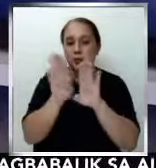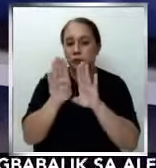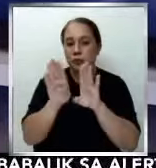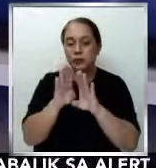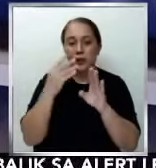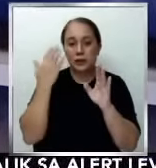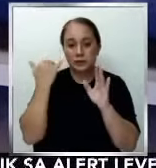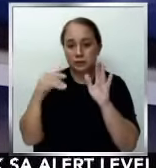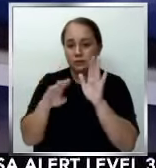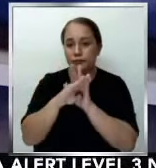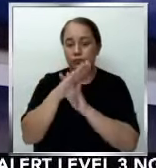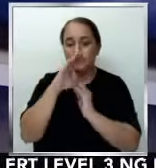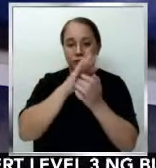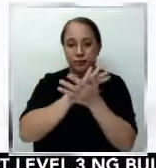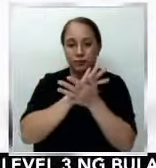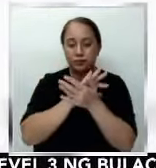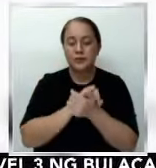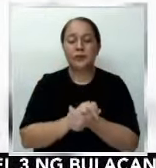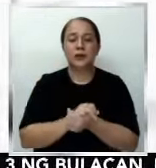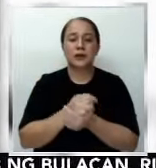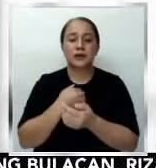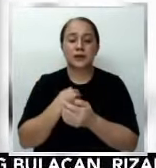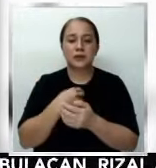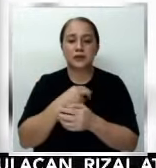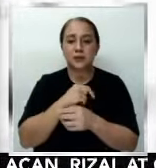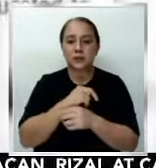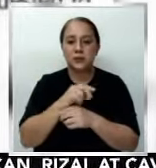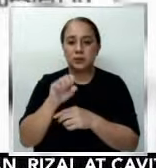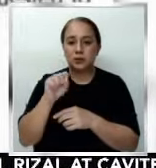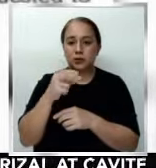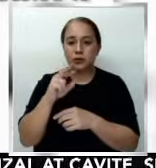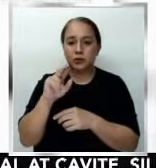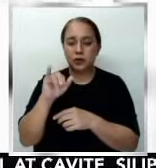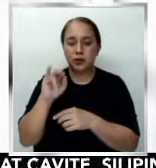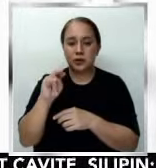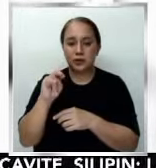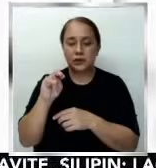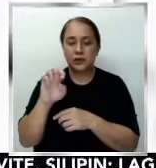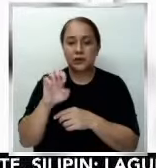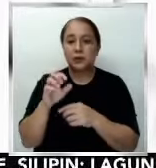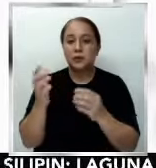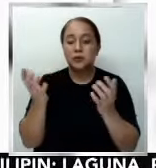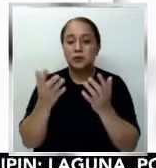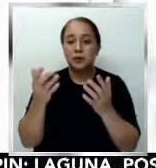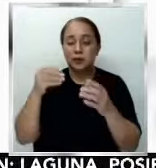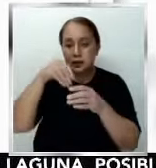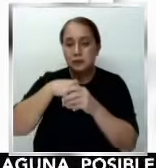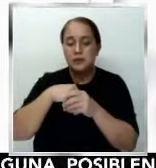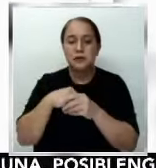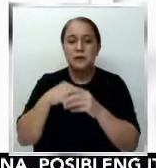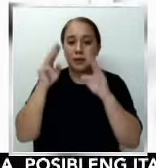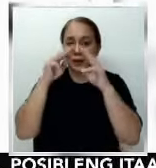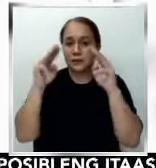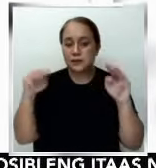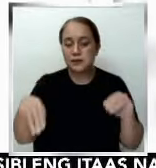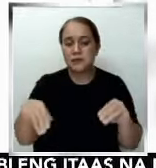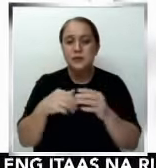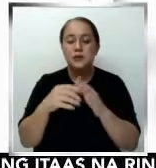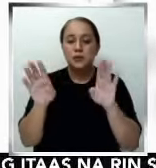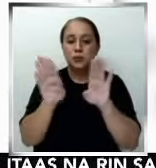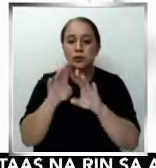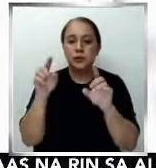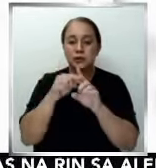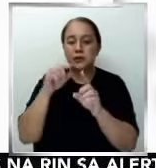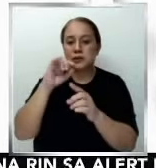cases. Kabilang riyan ang National Shrine of St. Jude Thaddeus na nasa loob ng Malacanang. Sarado sila hanggang January 14